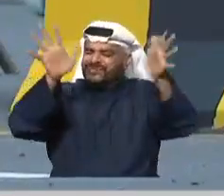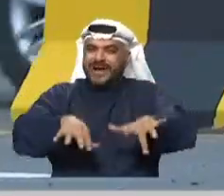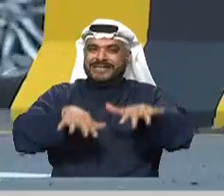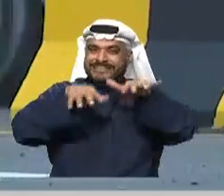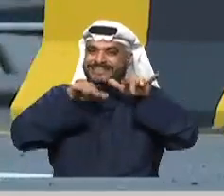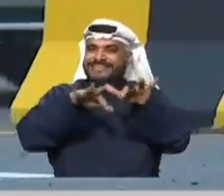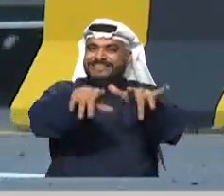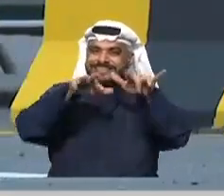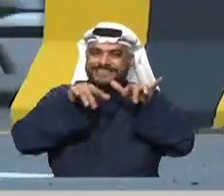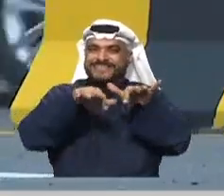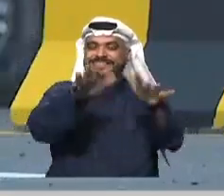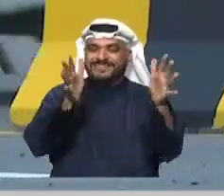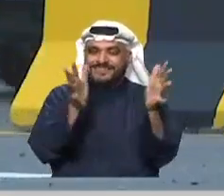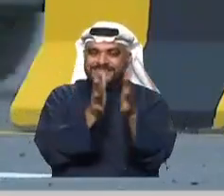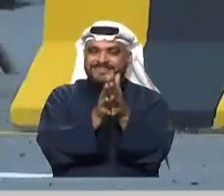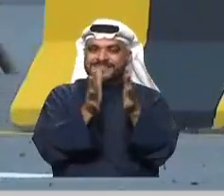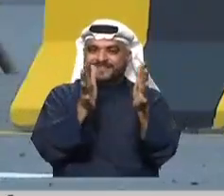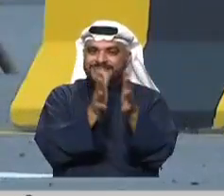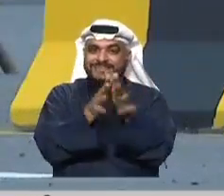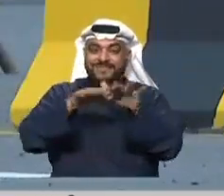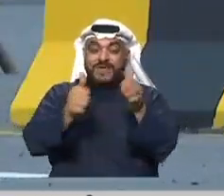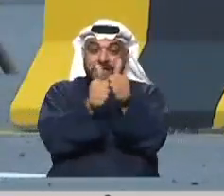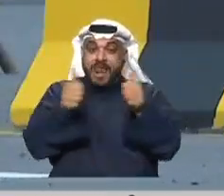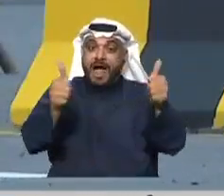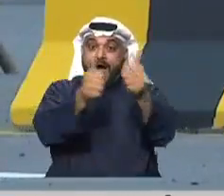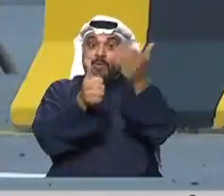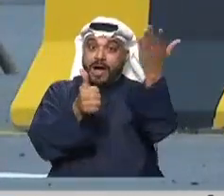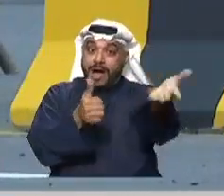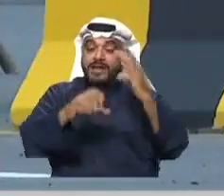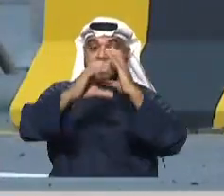قلت، بالنسبة للعوائل، بالنسبة